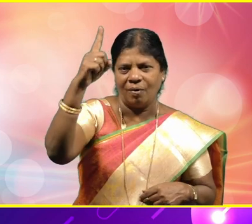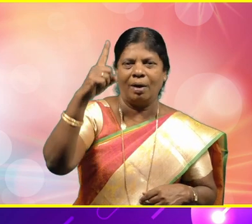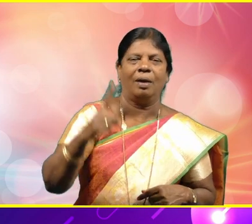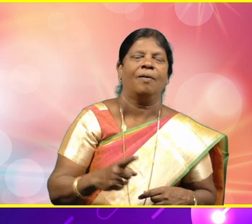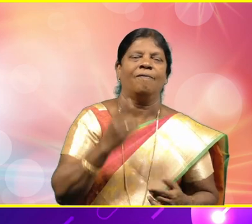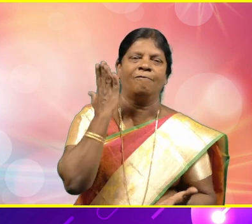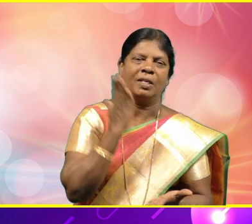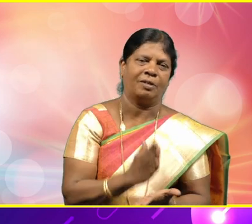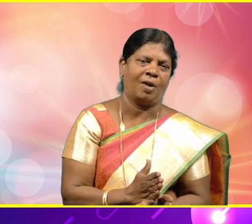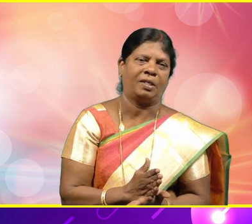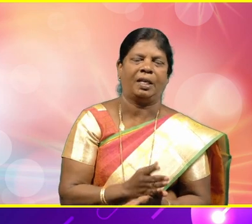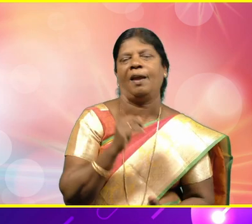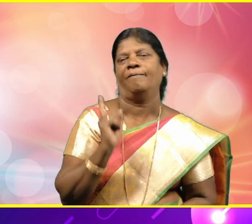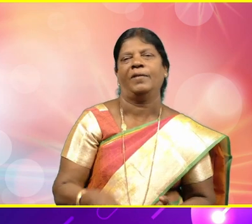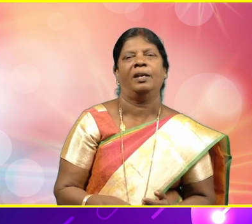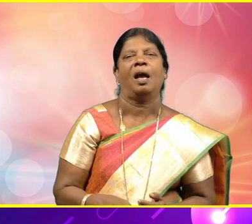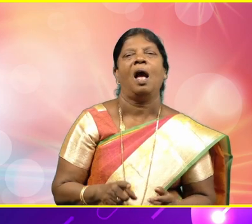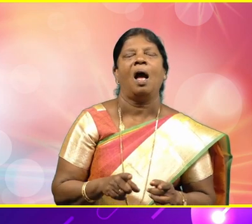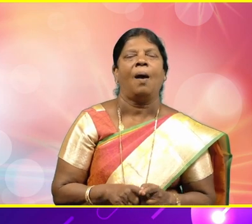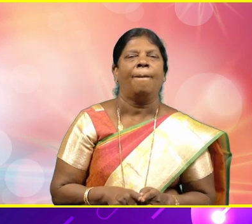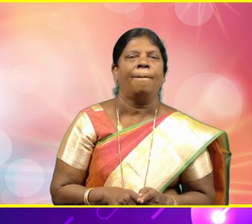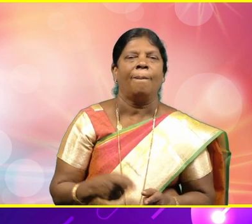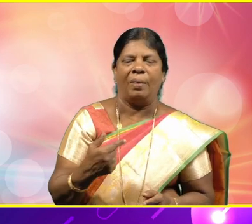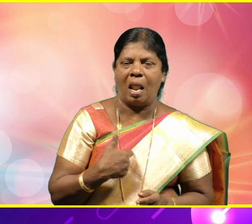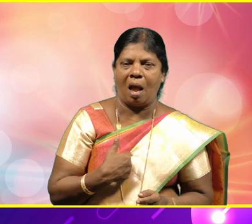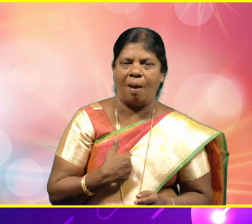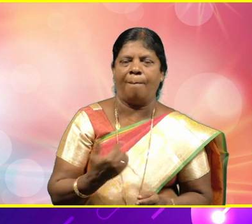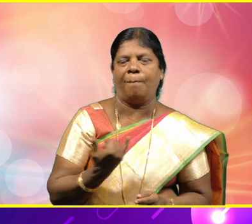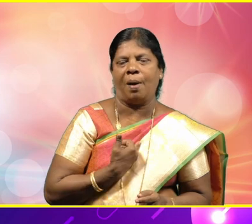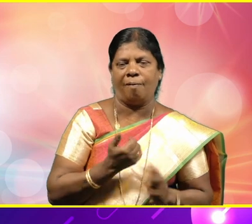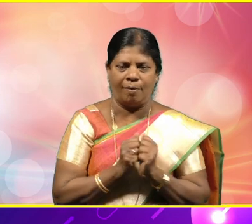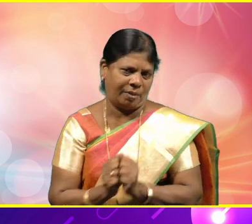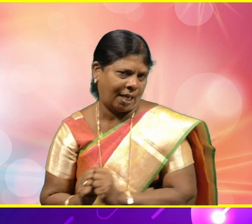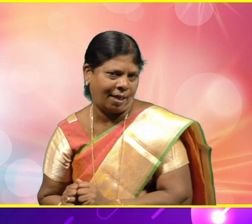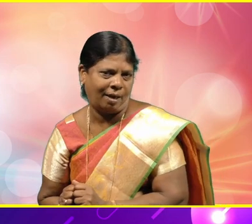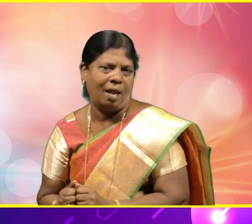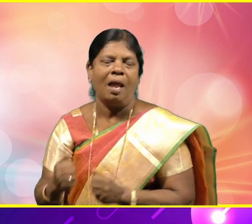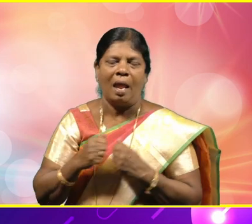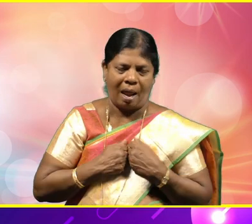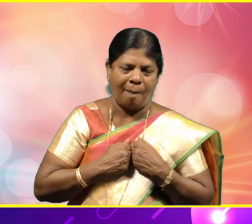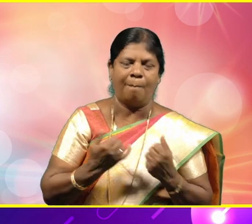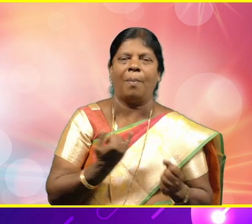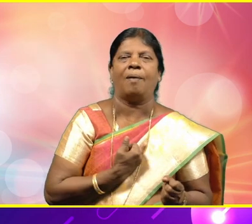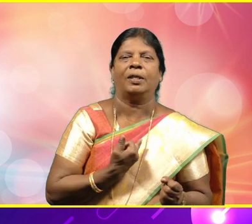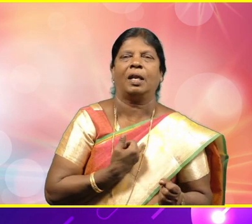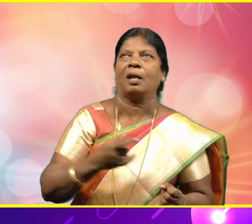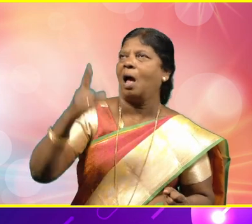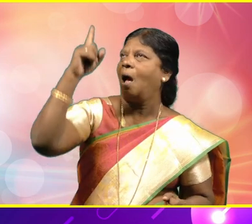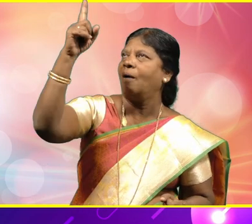நாம் அவரை விசுவாசிக்க வேண்டும். அதாவது நான் பாவம் செய்தேன்,